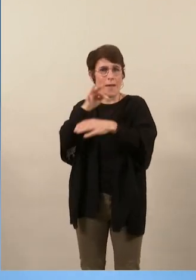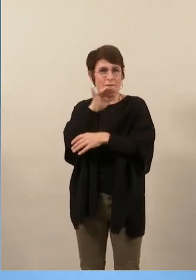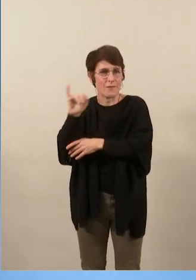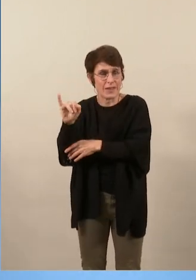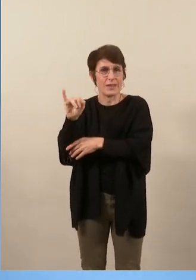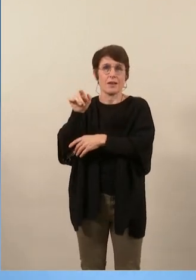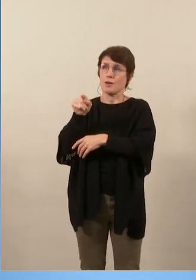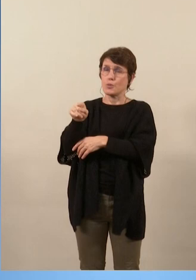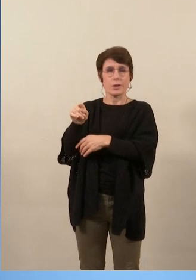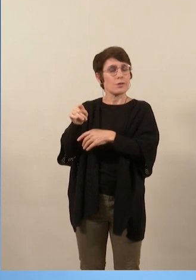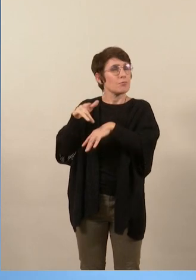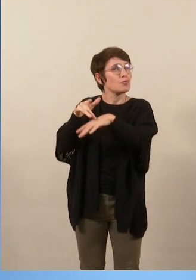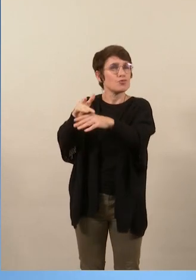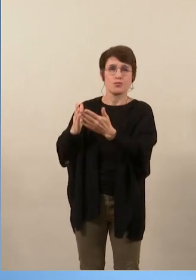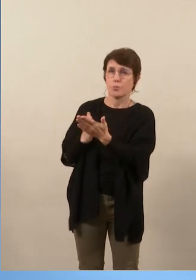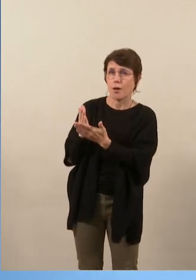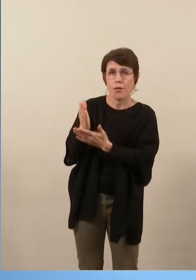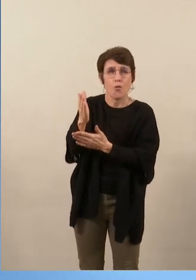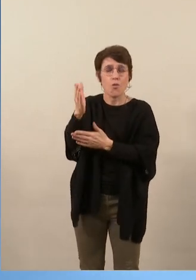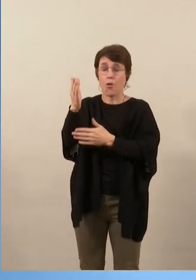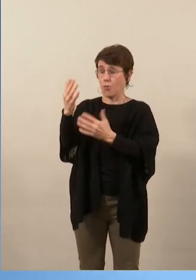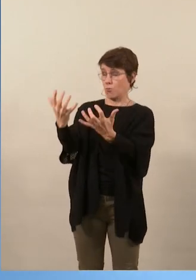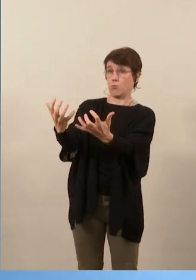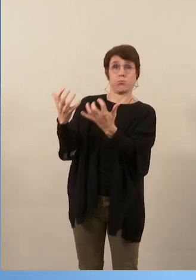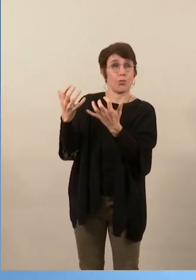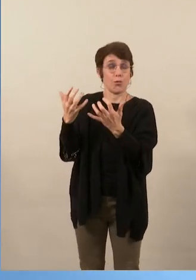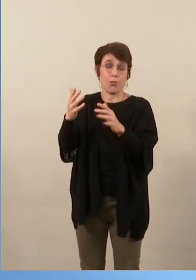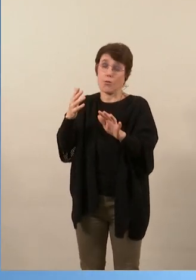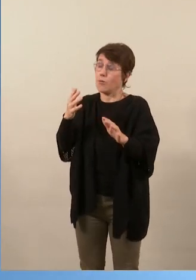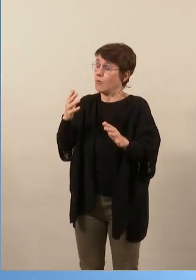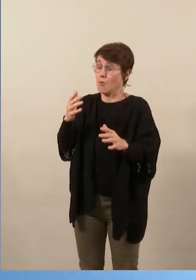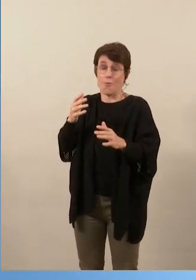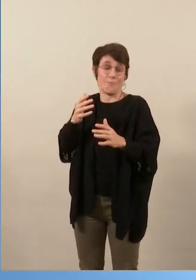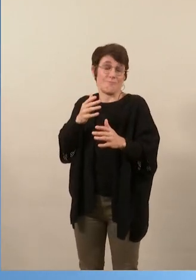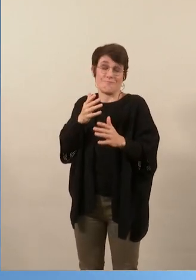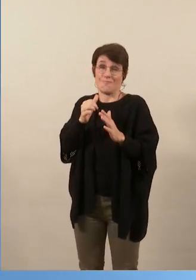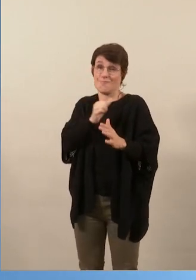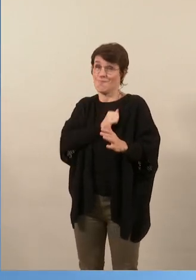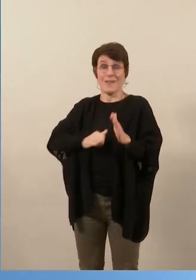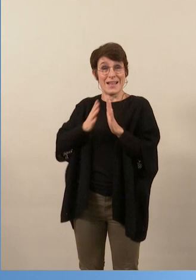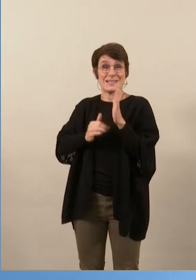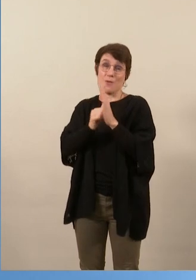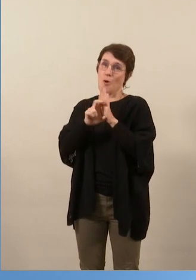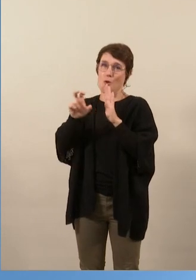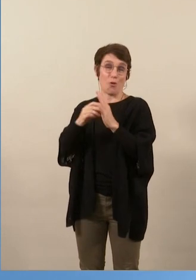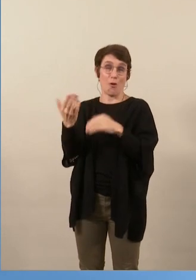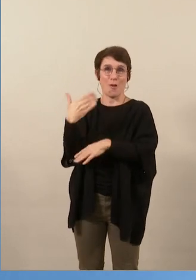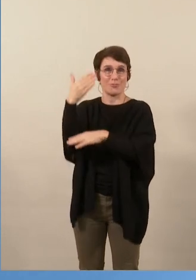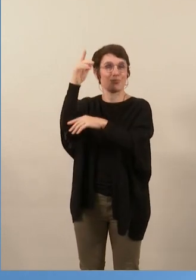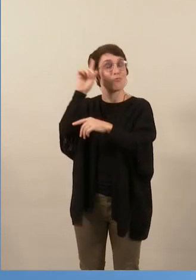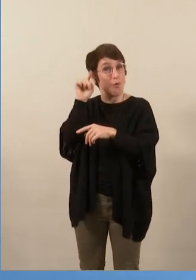un parcours très caractéristique de Grenoble puisque enfant d'immigré italien